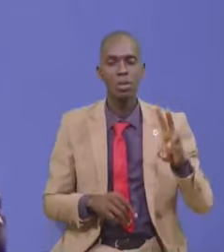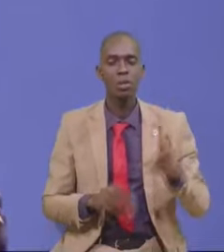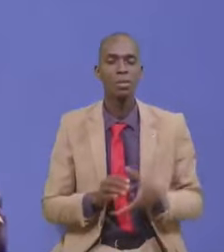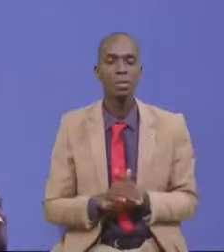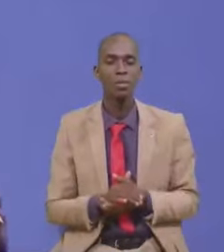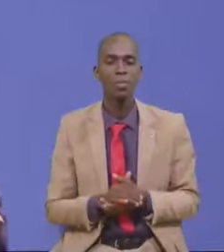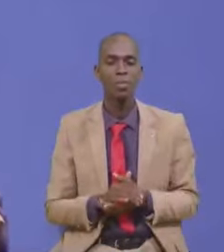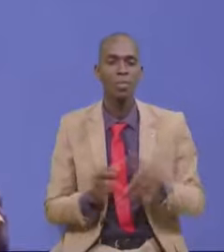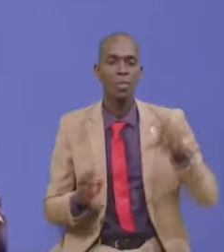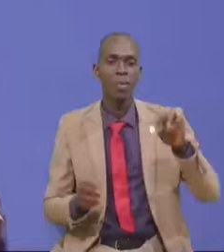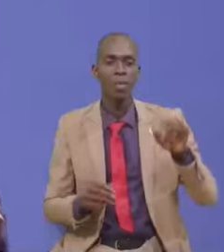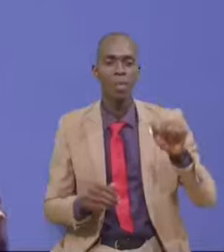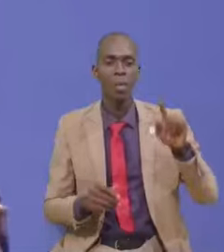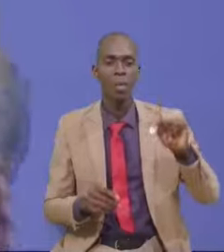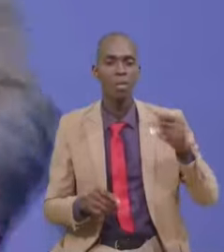verset